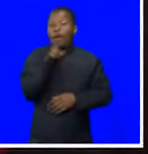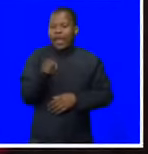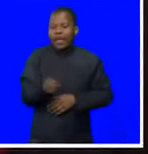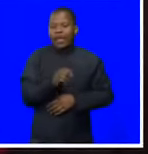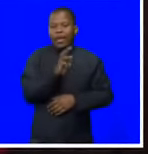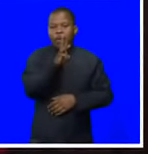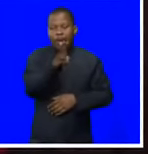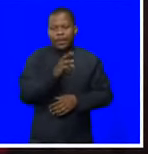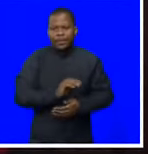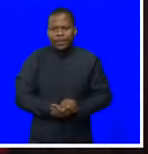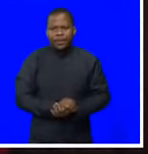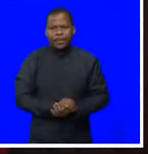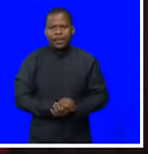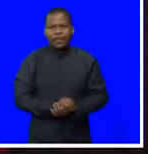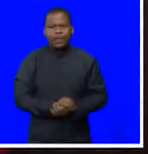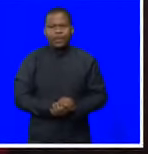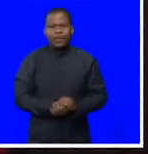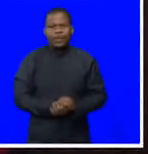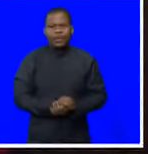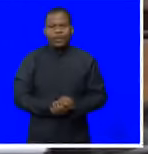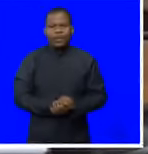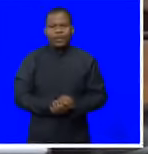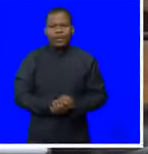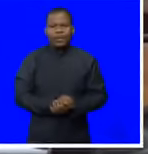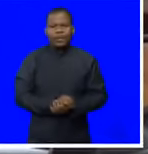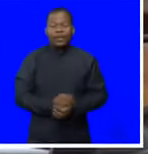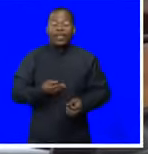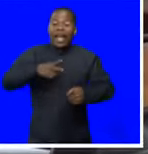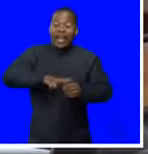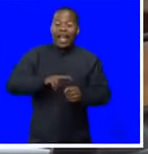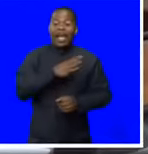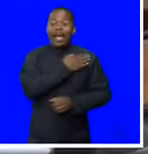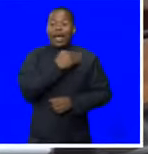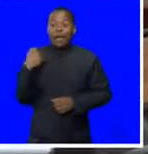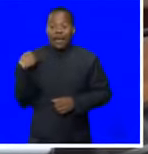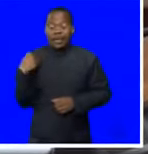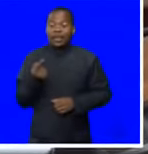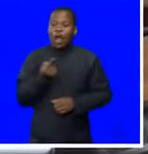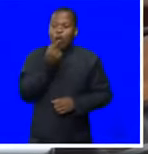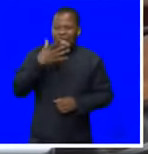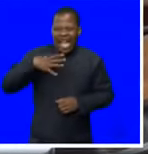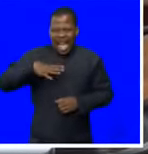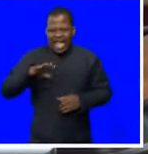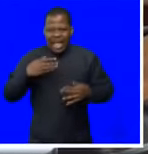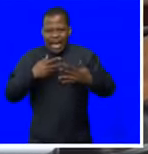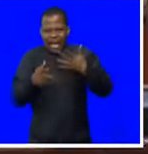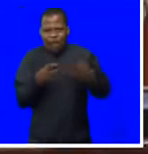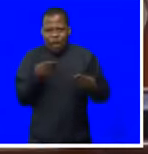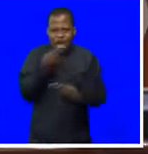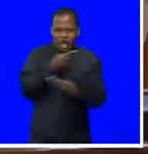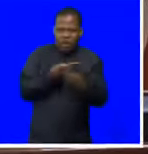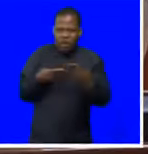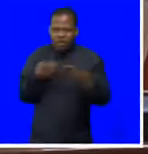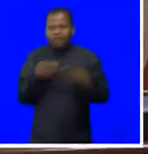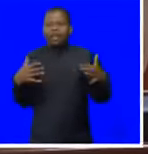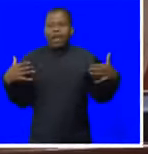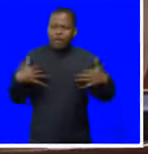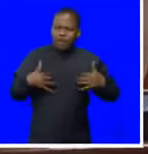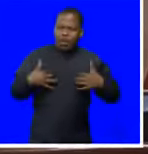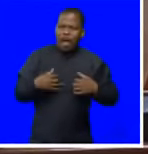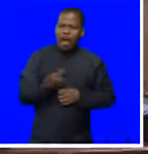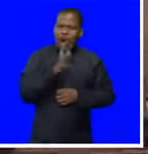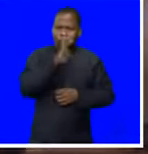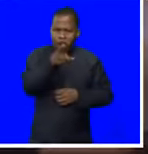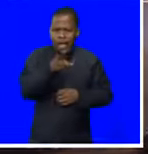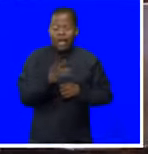ekhulwini 2.4% kulomnyaka losetulu. Indvuna isithi khona timbo letawuthika beda umnotho welive kufaka ekhathi